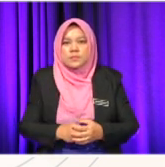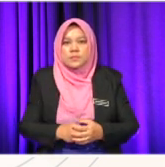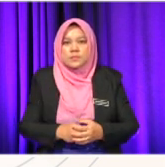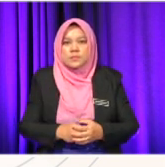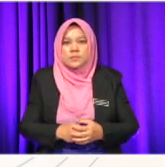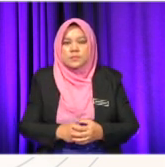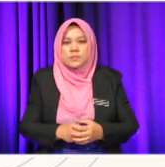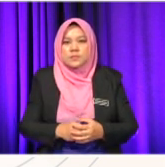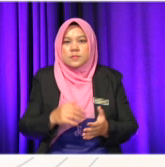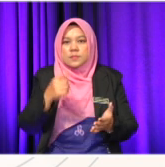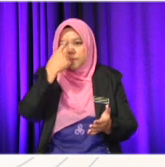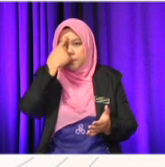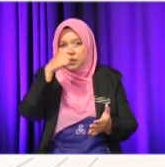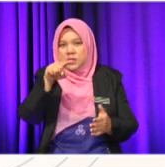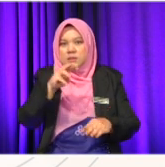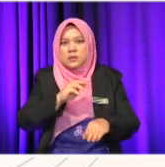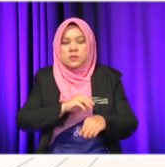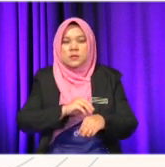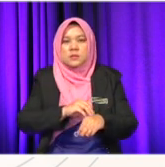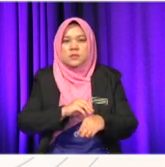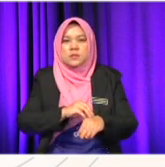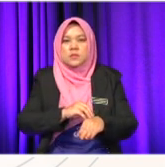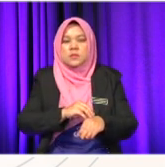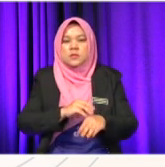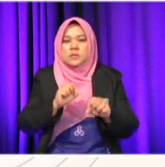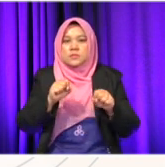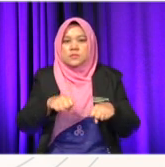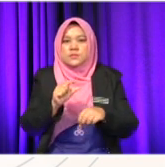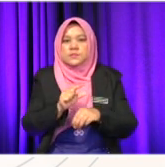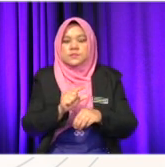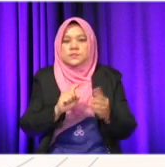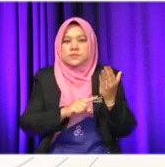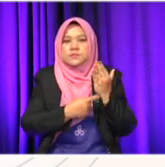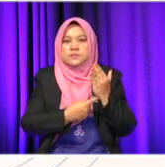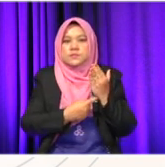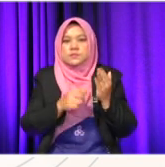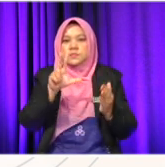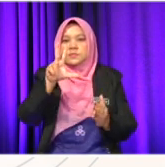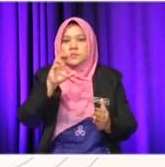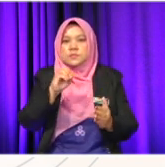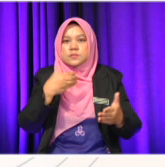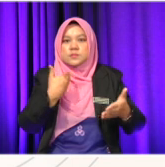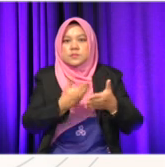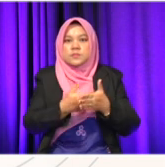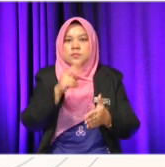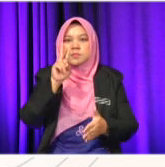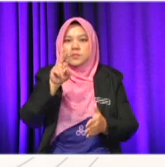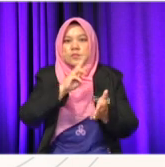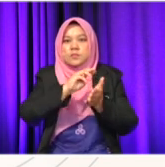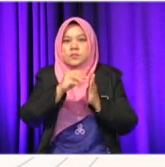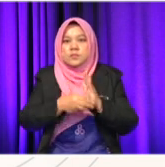untuk masa Oke kamu boleh mulihkan daripada 31 hingga 2 menit